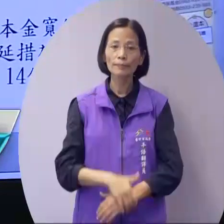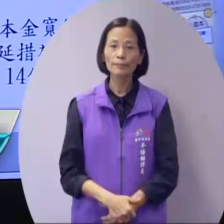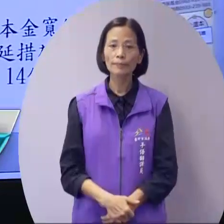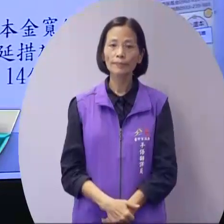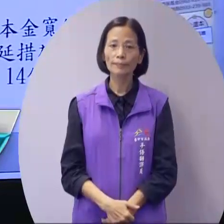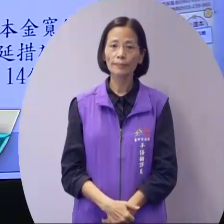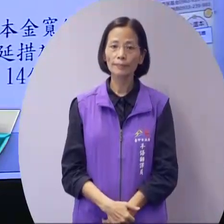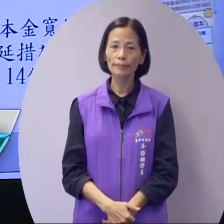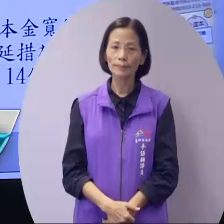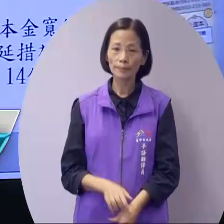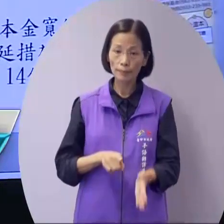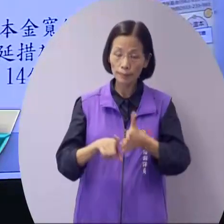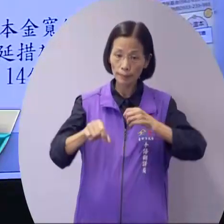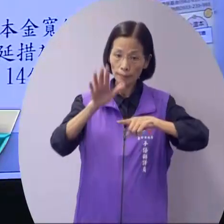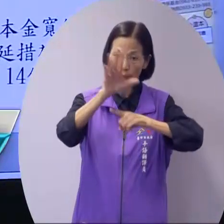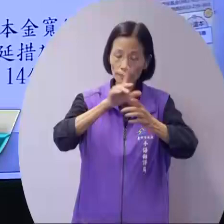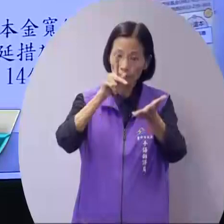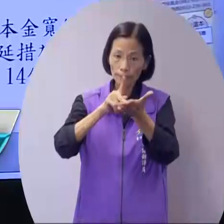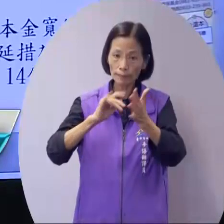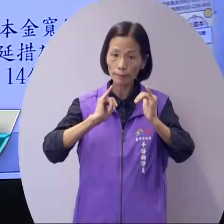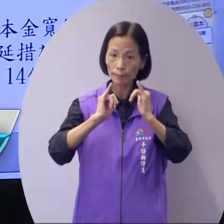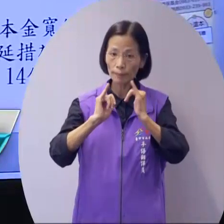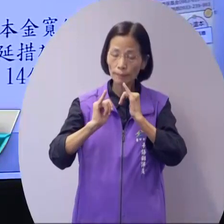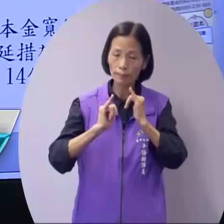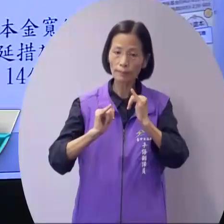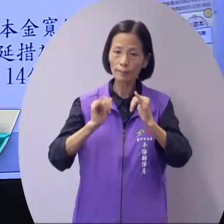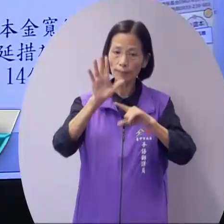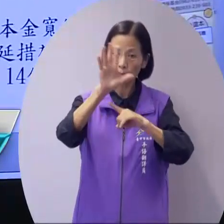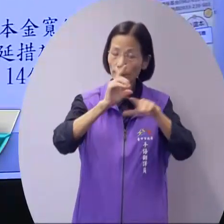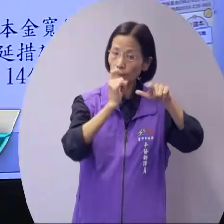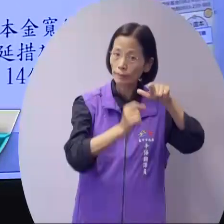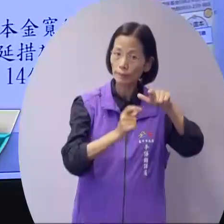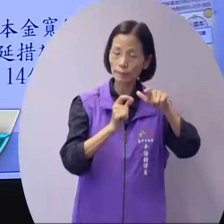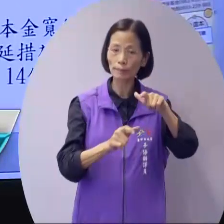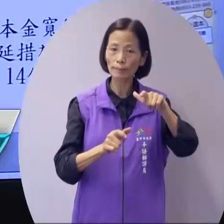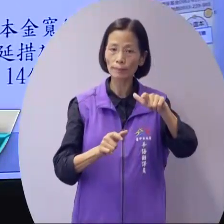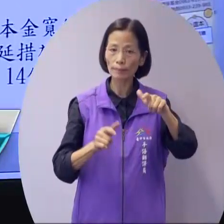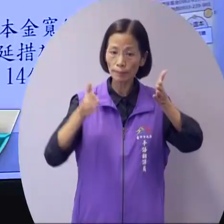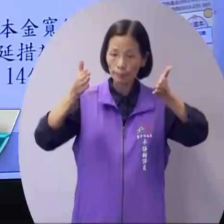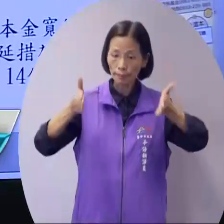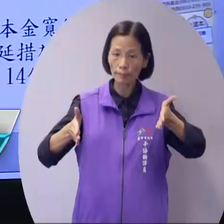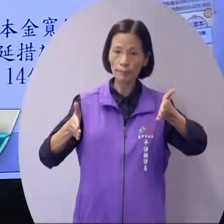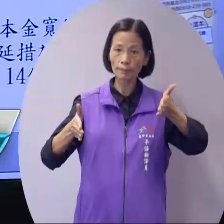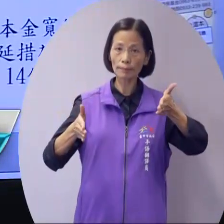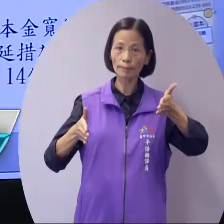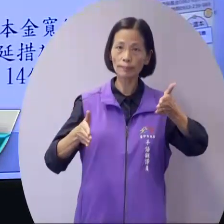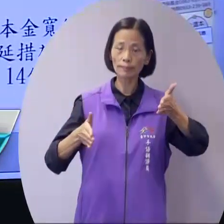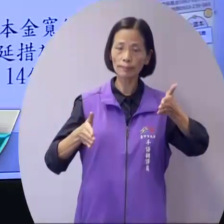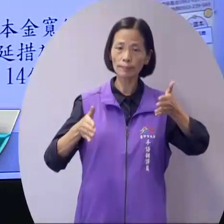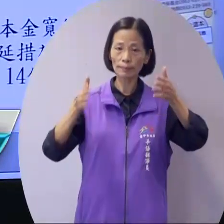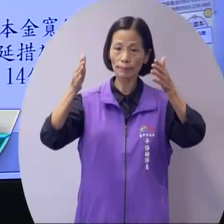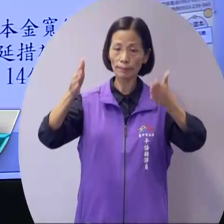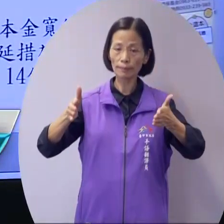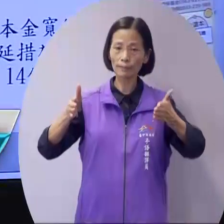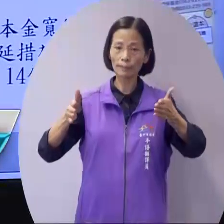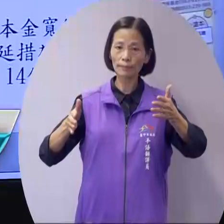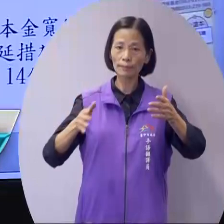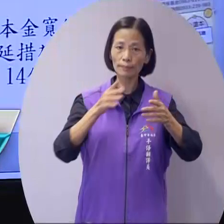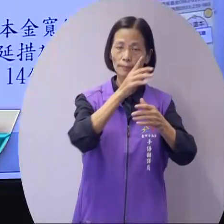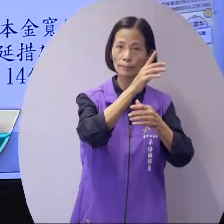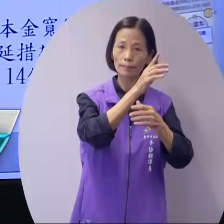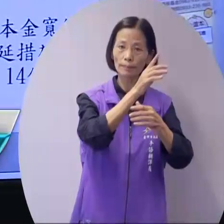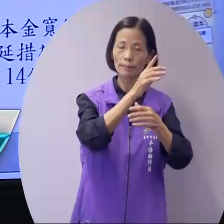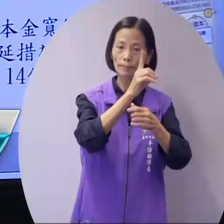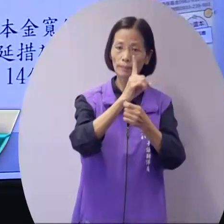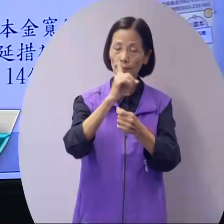包括专案农贷的农民或农企业，那受理期间是从先受理期间是